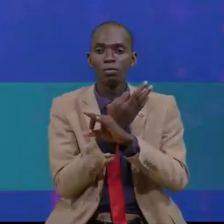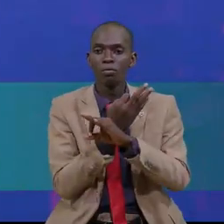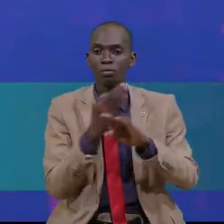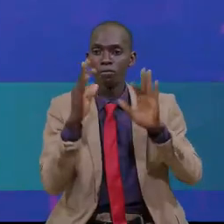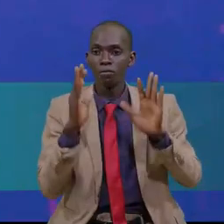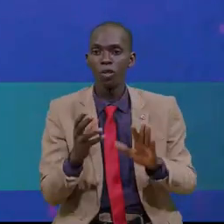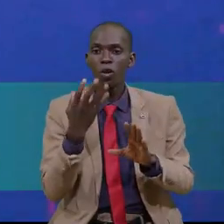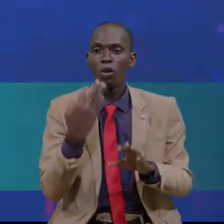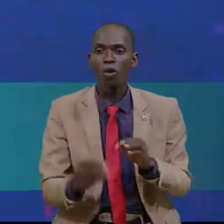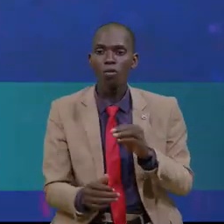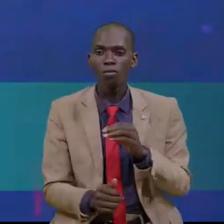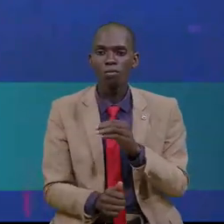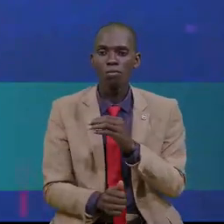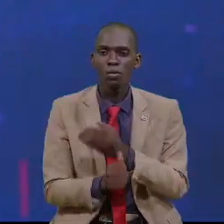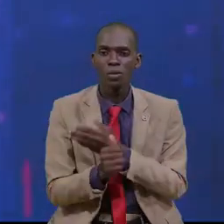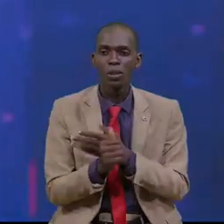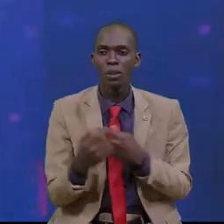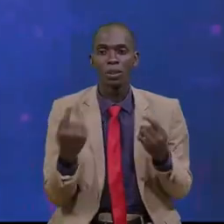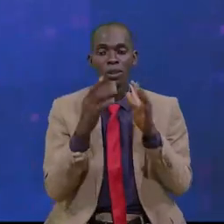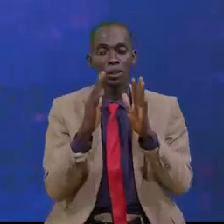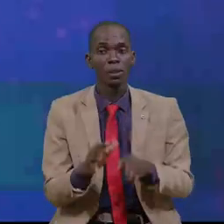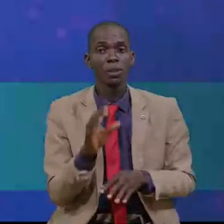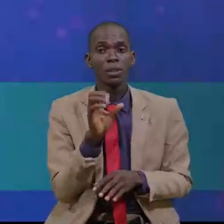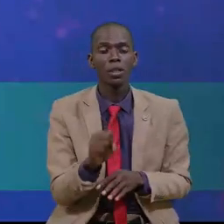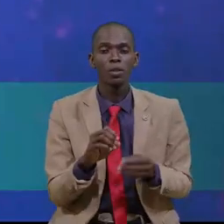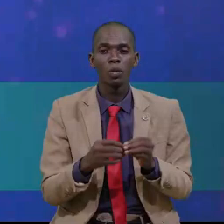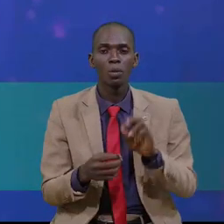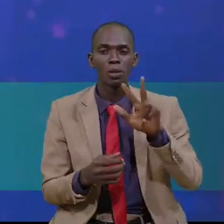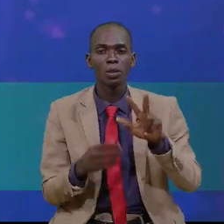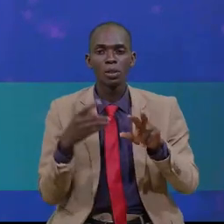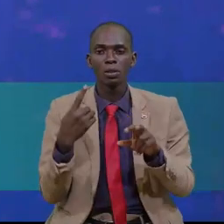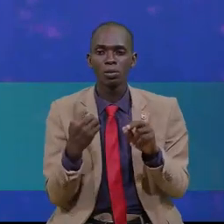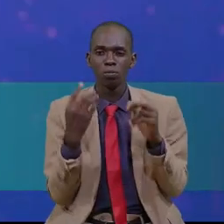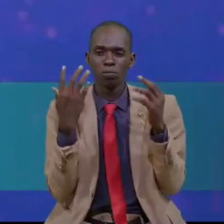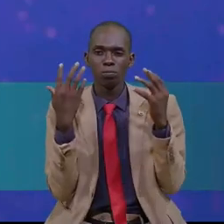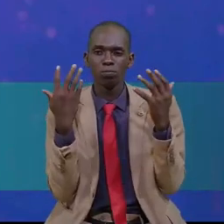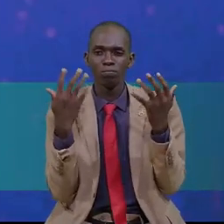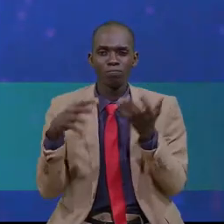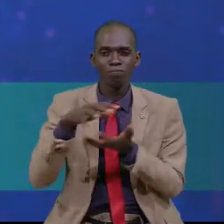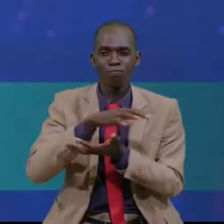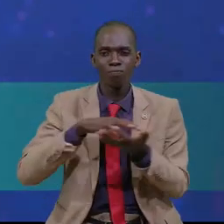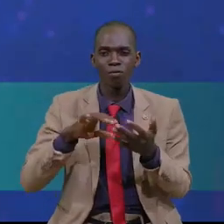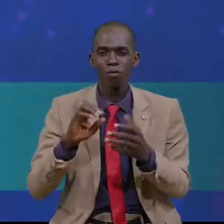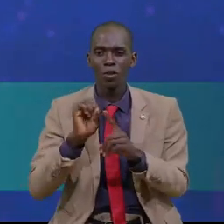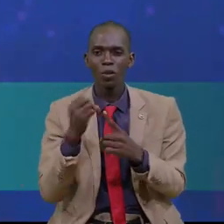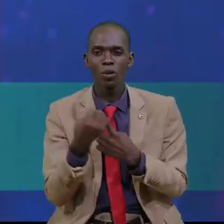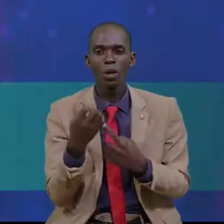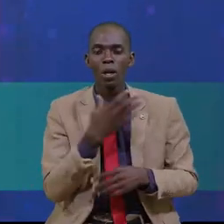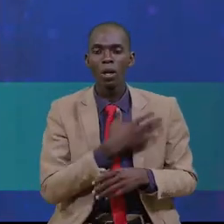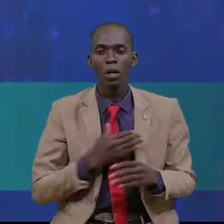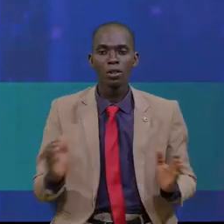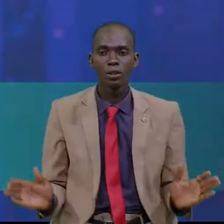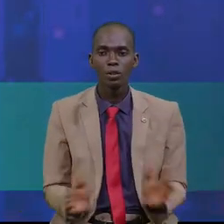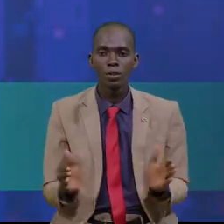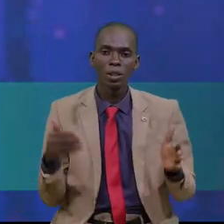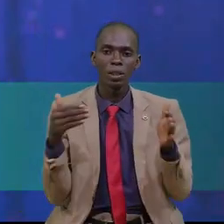émancipateur des pécheurs en danger. Troisième élément, la situation morose et l'exhortation contre